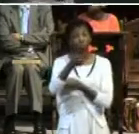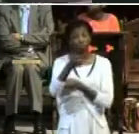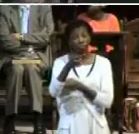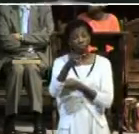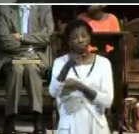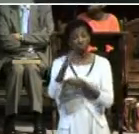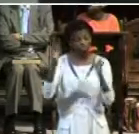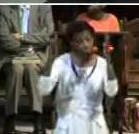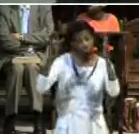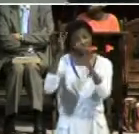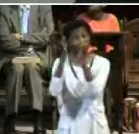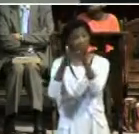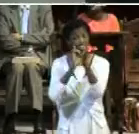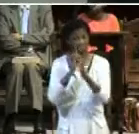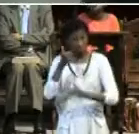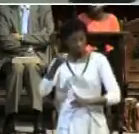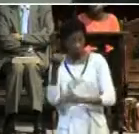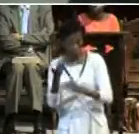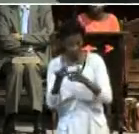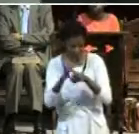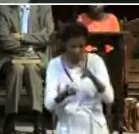fait le miracle de la résurrection de Lazare.